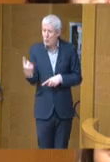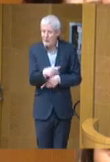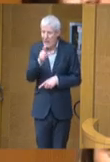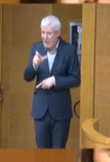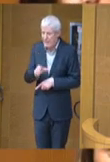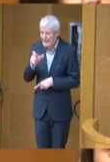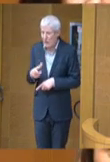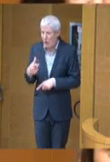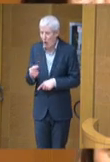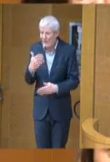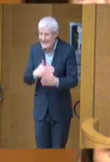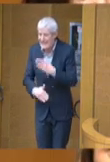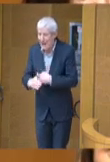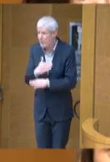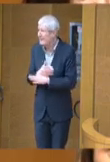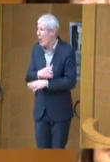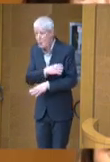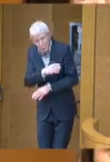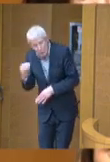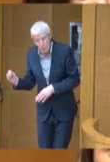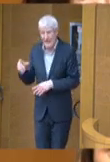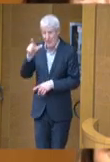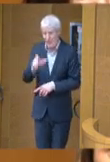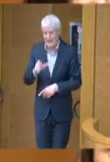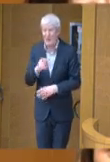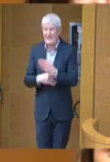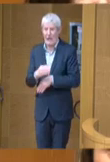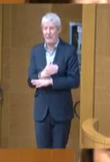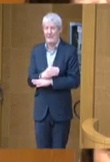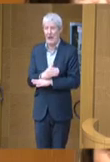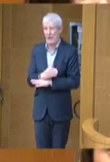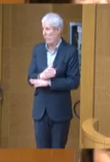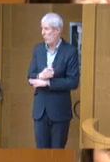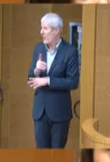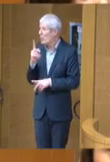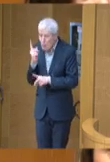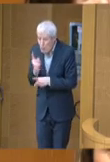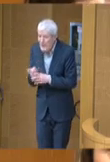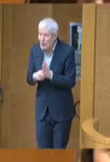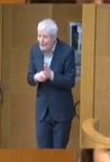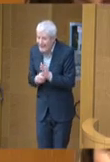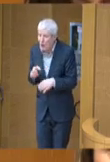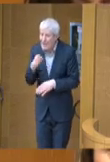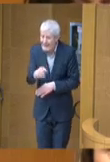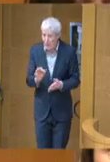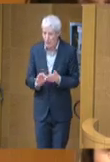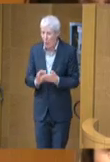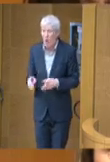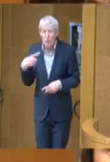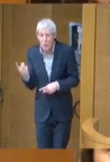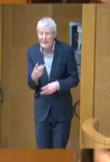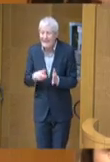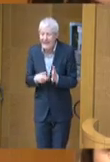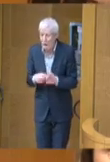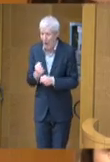persone con disabilità, ma di tutte, perché la scuola è fatta di tutti. Tutti abbiamo il diritto di andare a scuola, tutti abbiamo il diritto di lavorare. E c'è